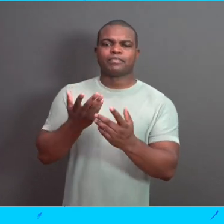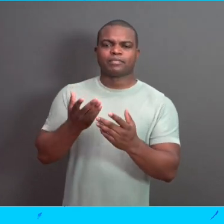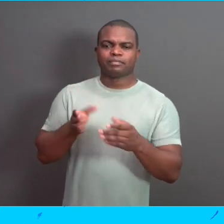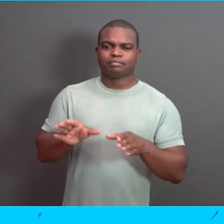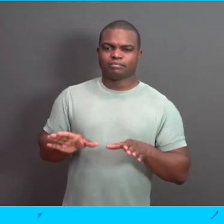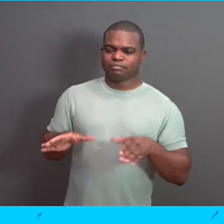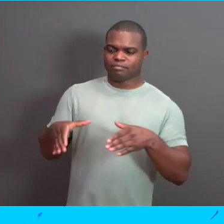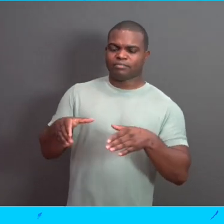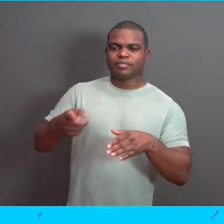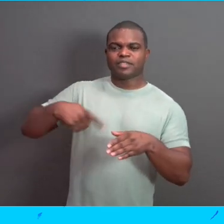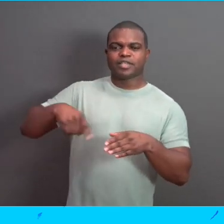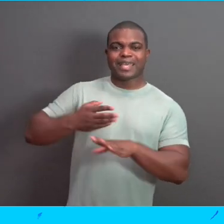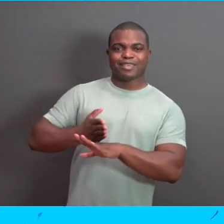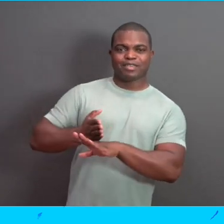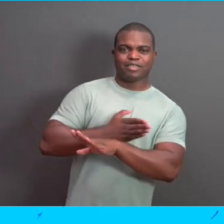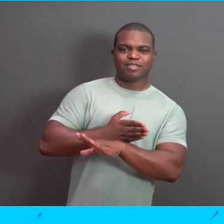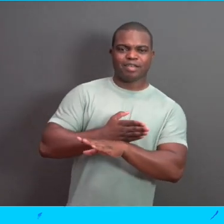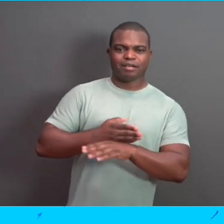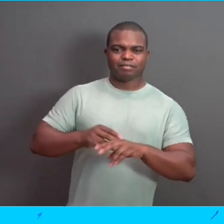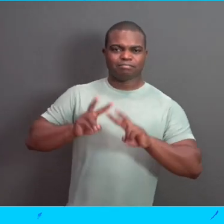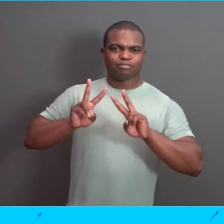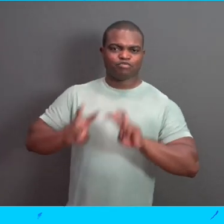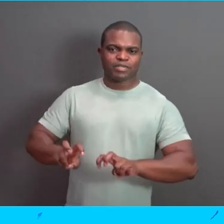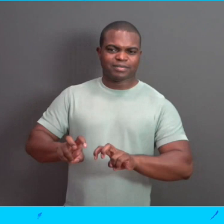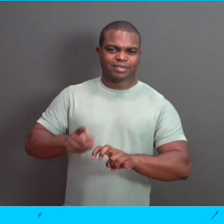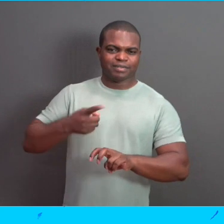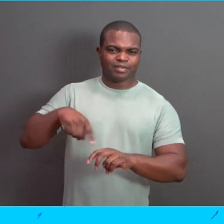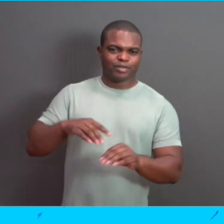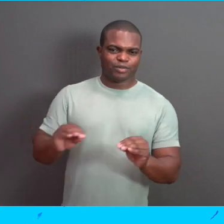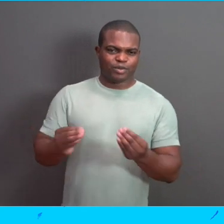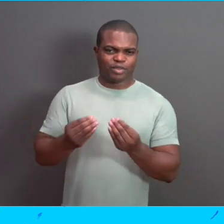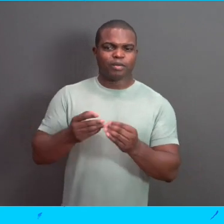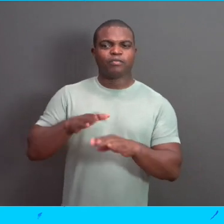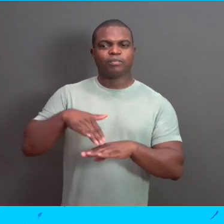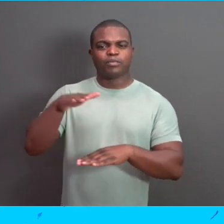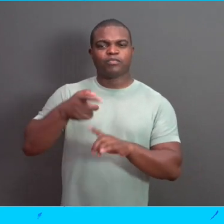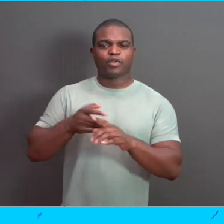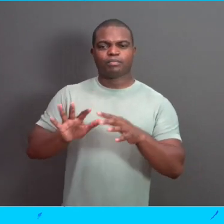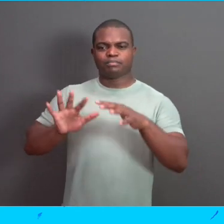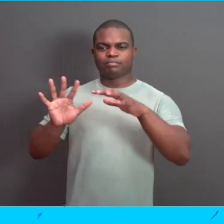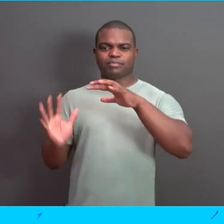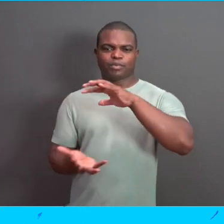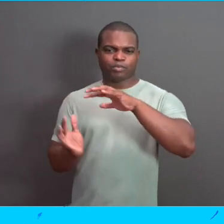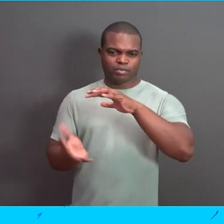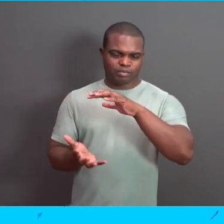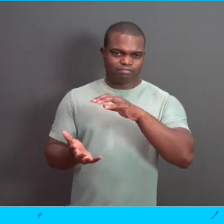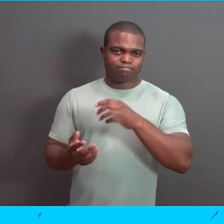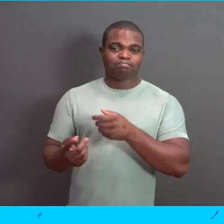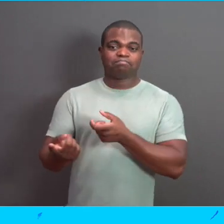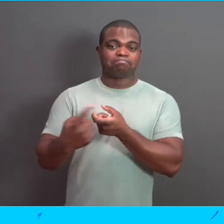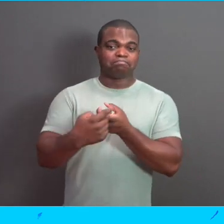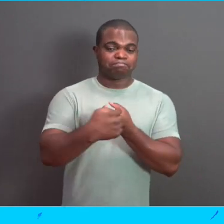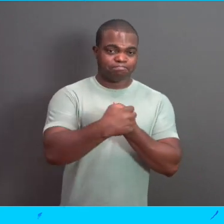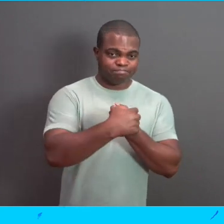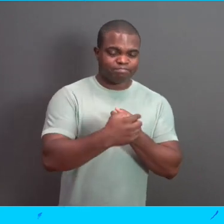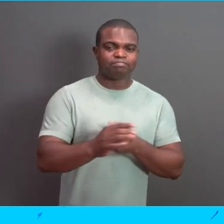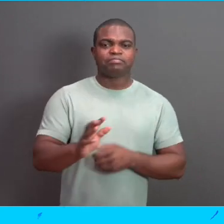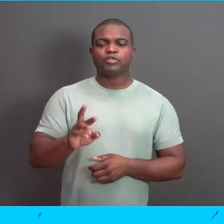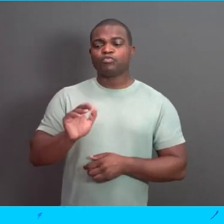d'autres chercheurs de carrière. Avant de participer à ce hub, elle a travaillé dans la société civile